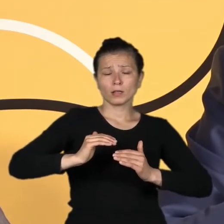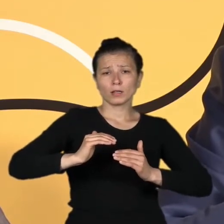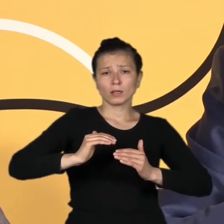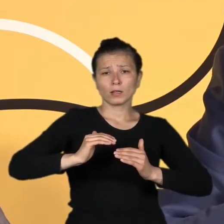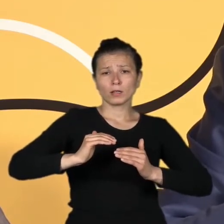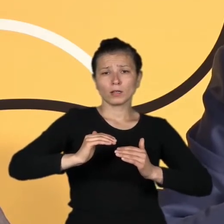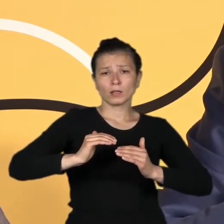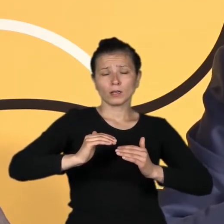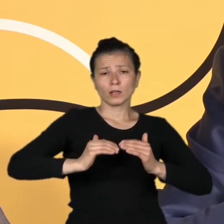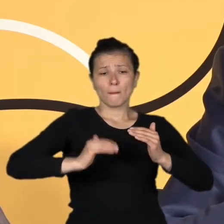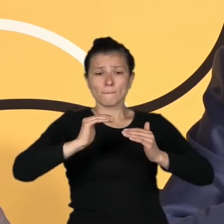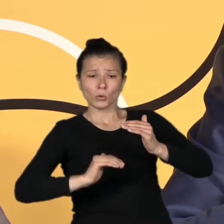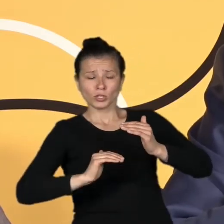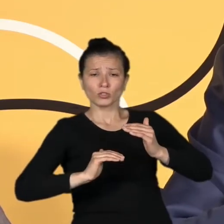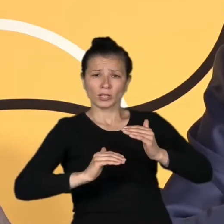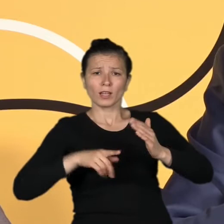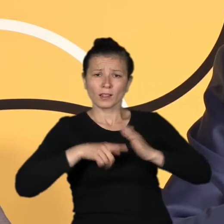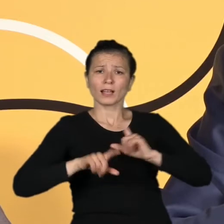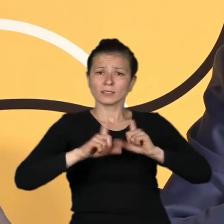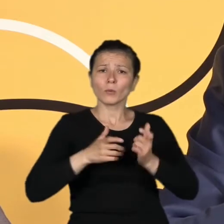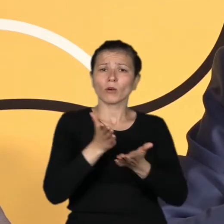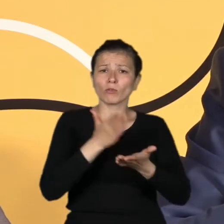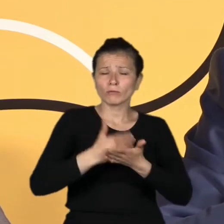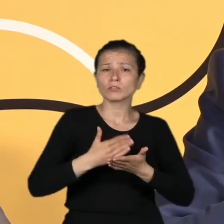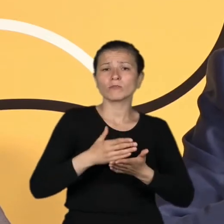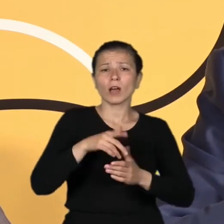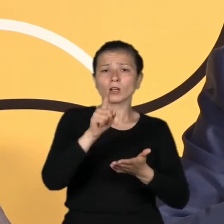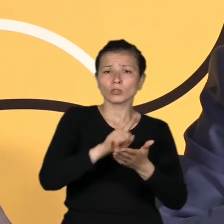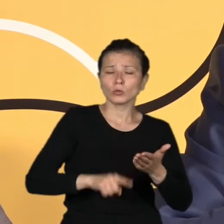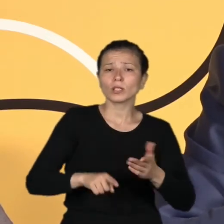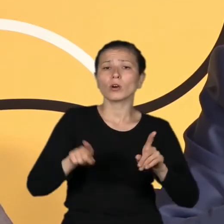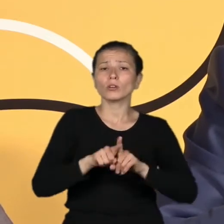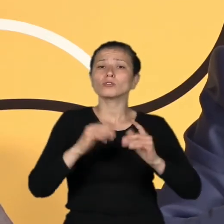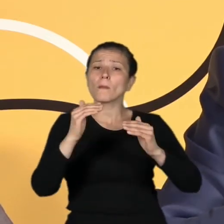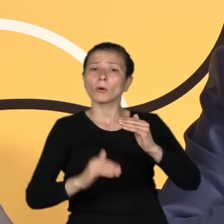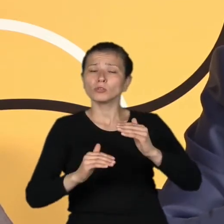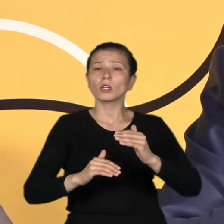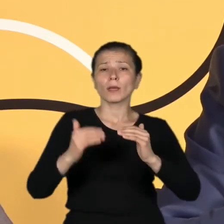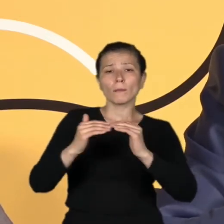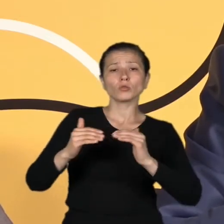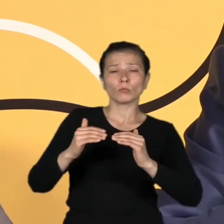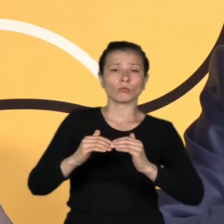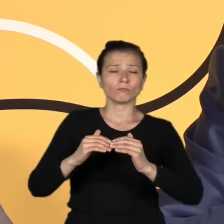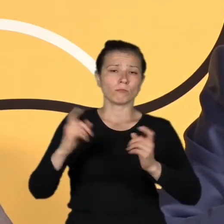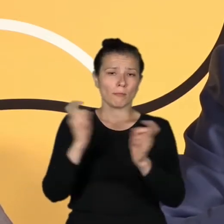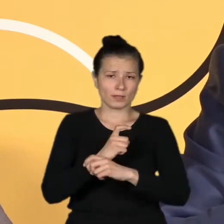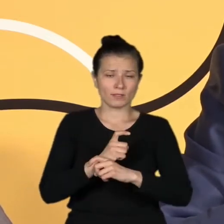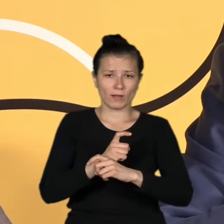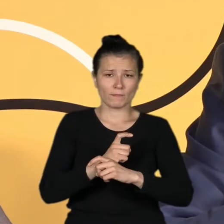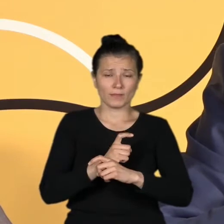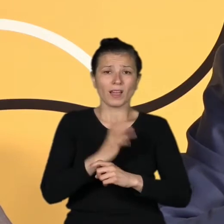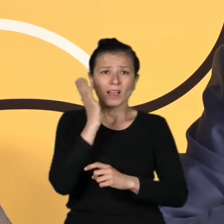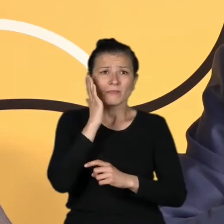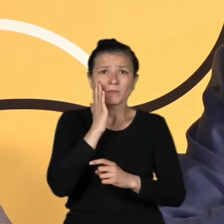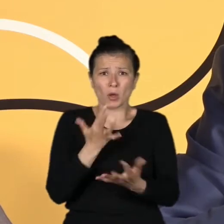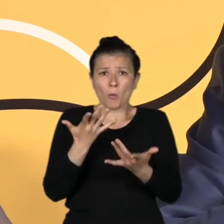poniżej tego, jaki był w województwie śląskim i poniżej tego, jaki był na poziomie kraju. I wiem, jak łatwo